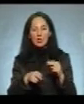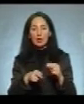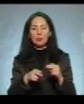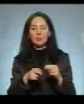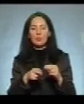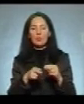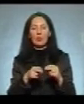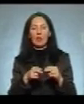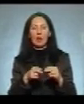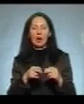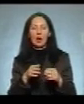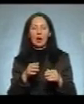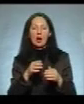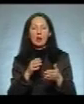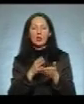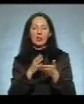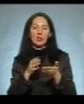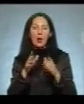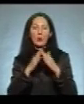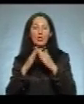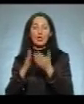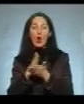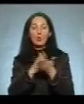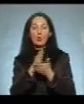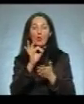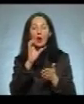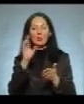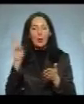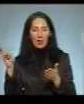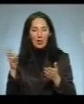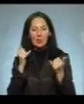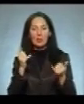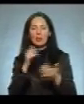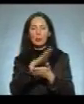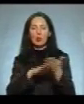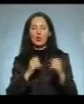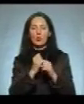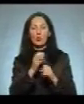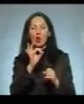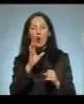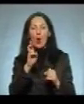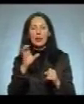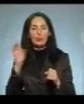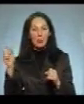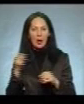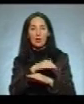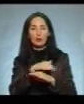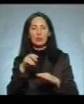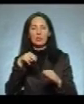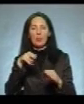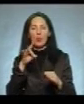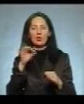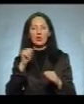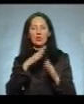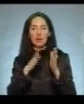мережі обслуговує балансоутримувач, то наразі роботи продовжує ОСББ на вулиці Просвіти 19.